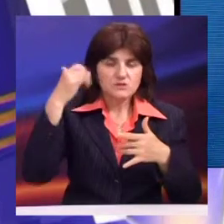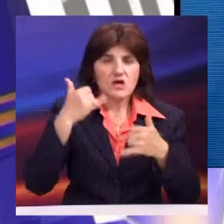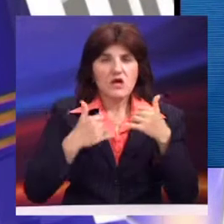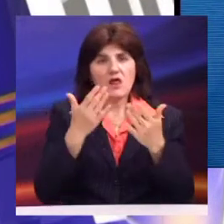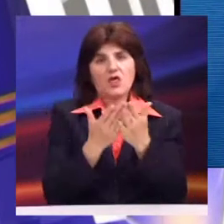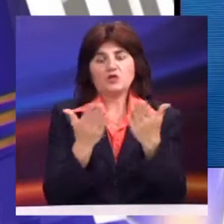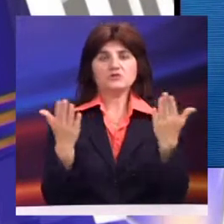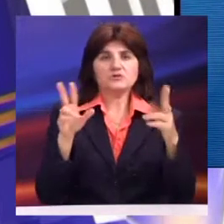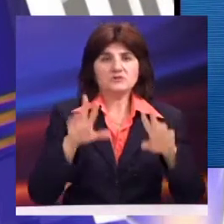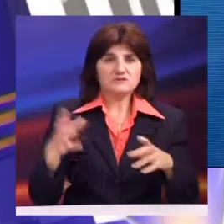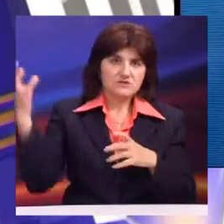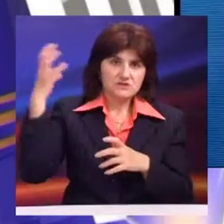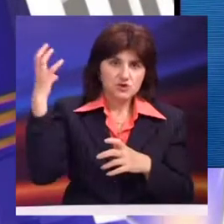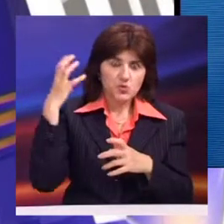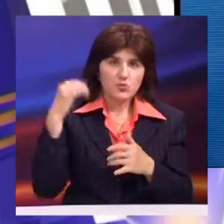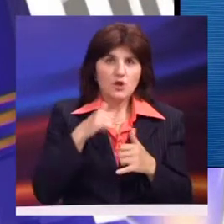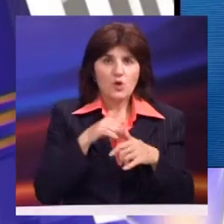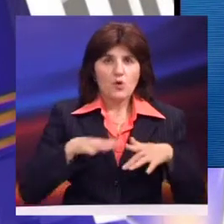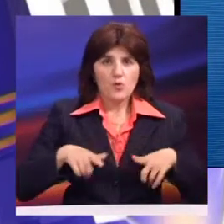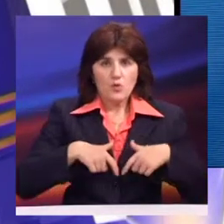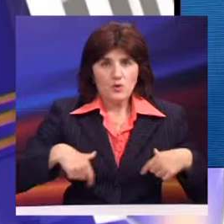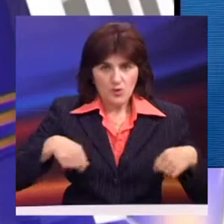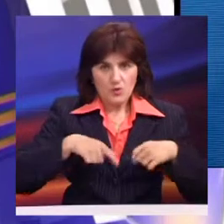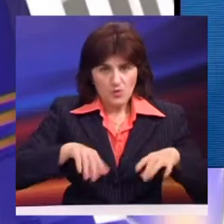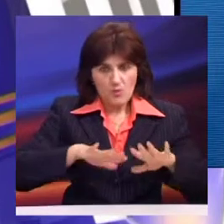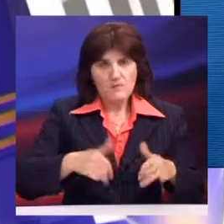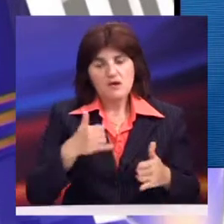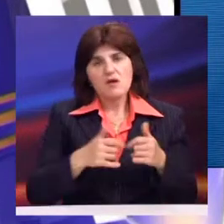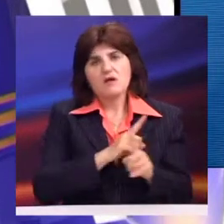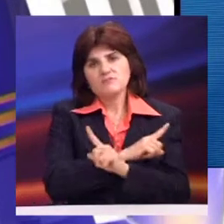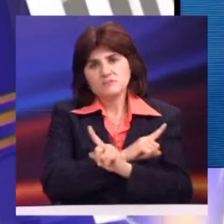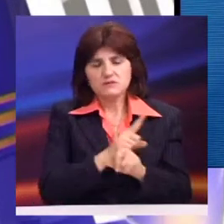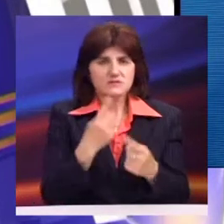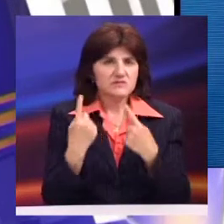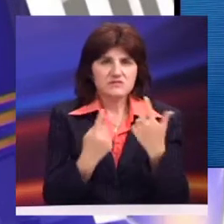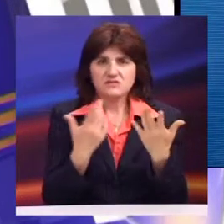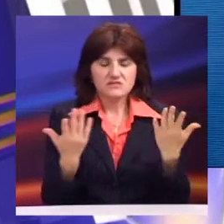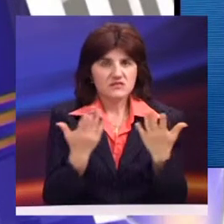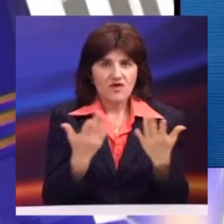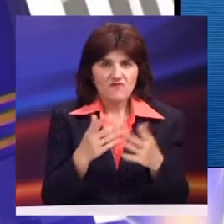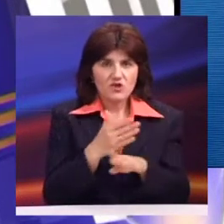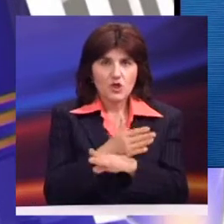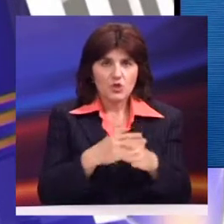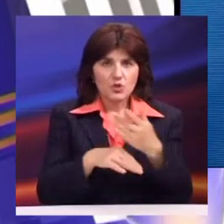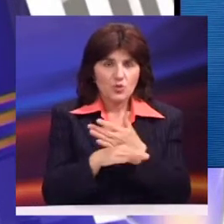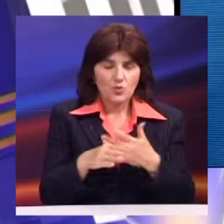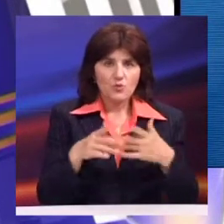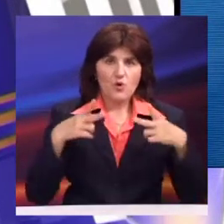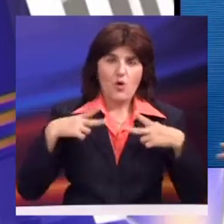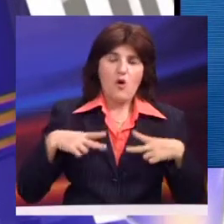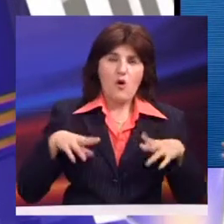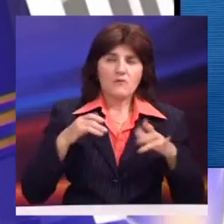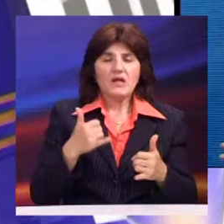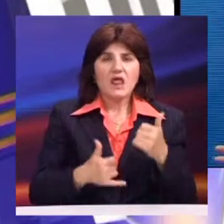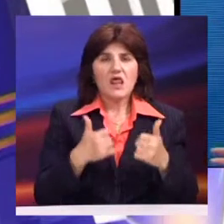li je to čitanje, da li je to sunčanje u kupaćem kostimu, da li je to samo ne znam, ima pantalone, dugačke rukave, pa onda